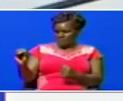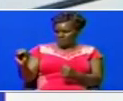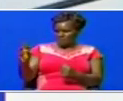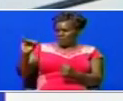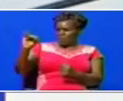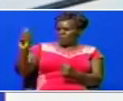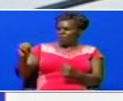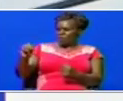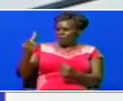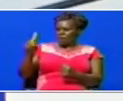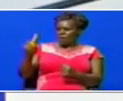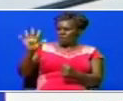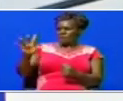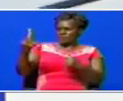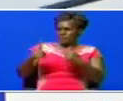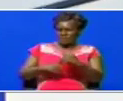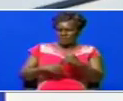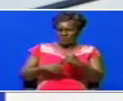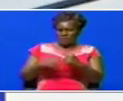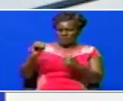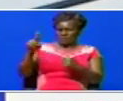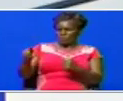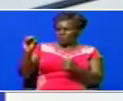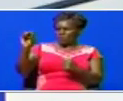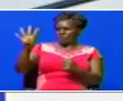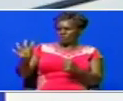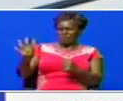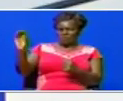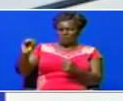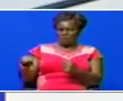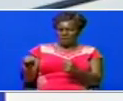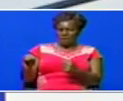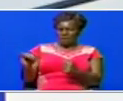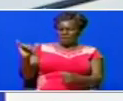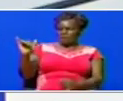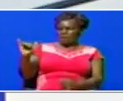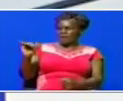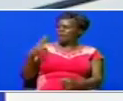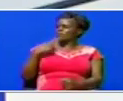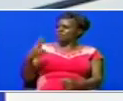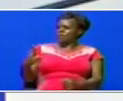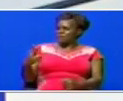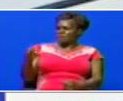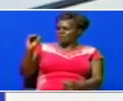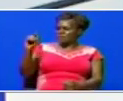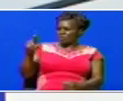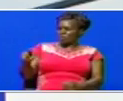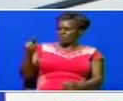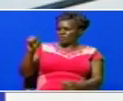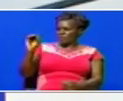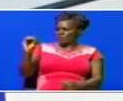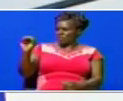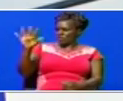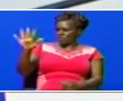Michael Maura, 157, 0.04%. Joseph Nyaga, 200,